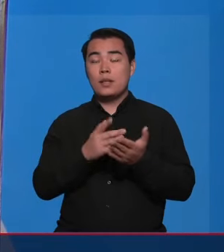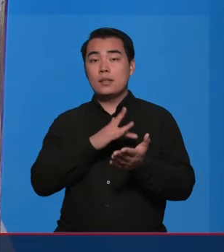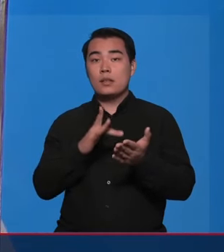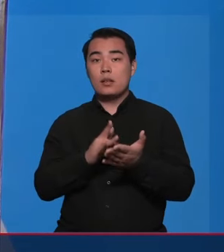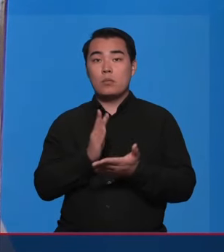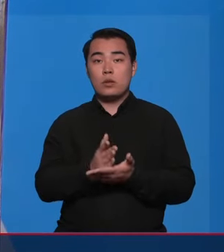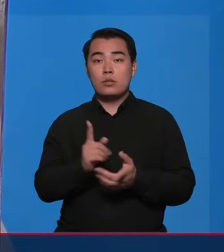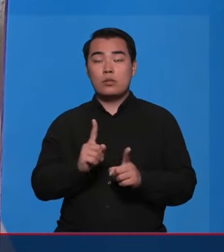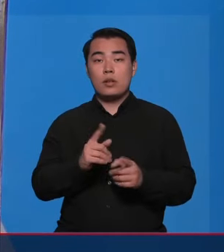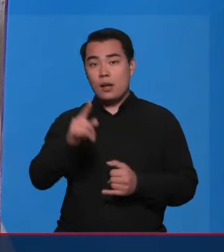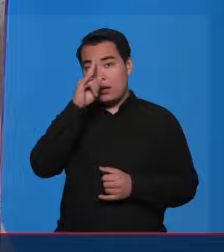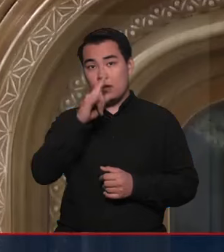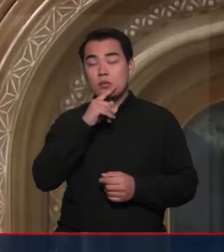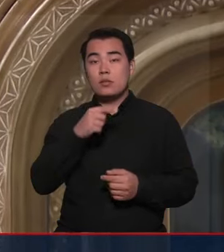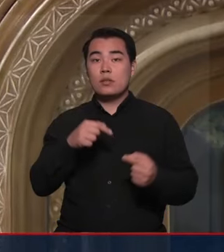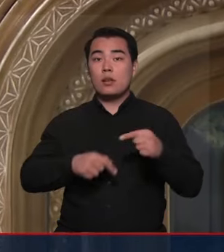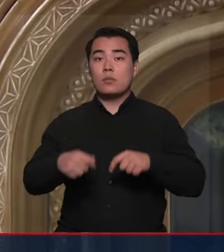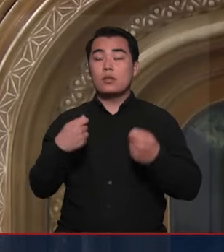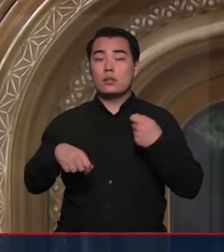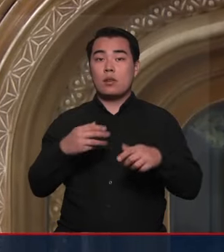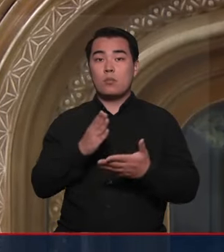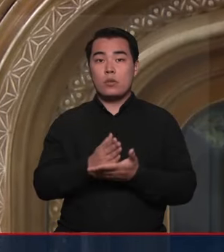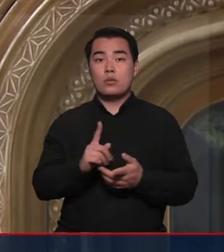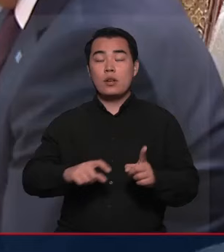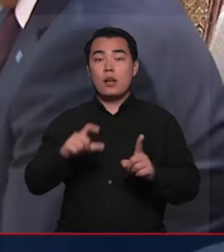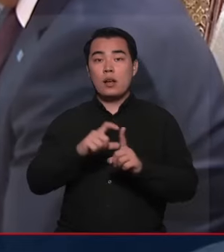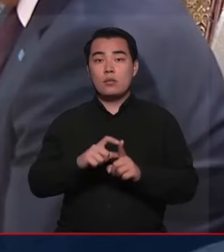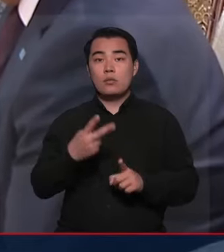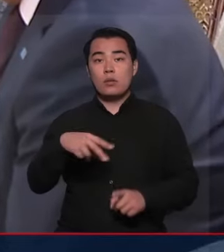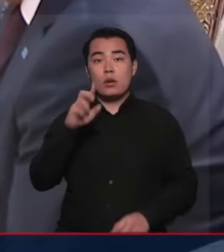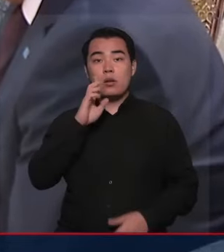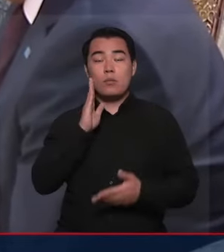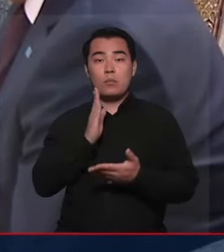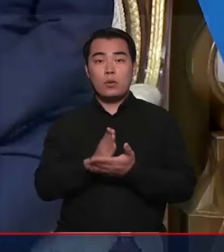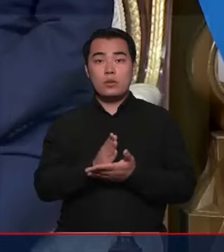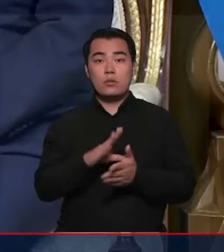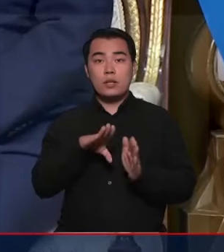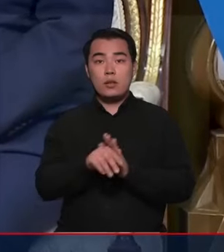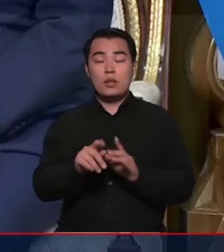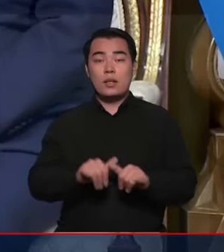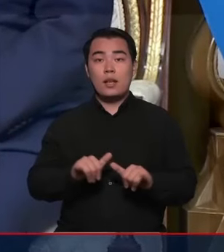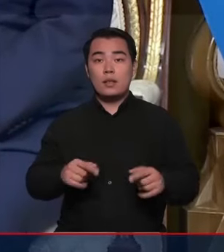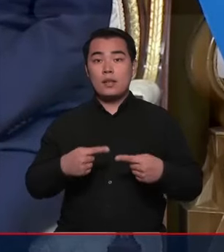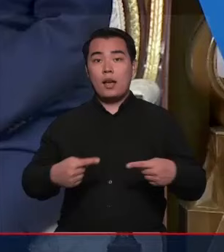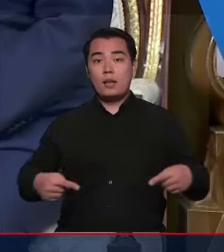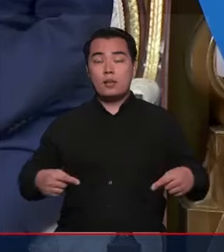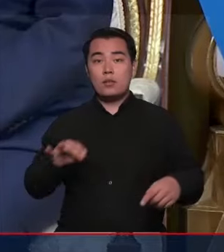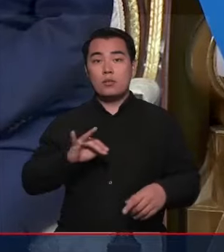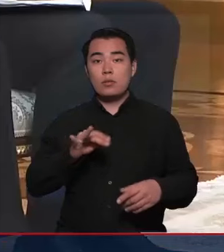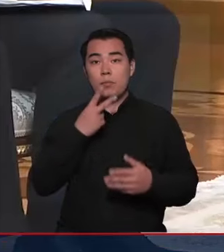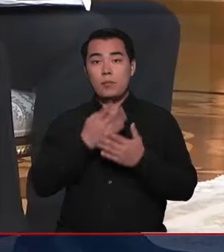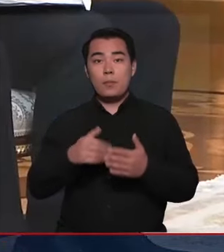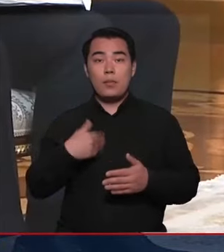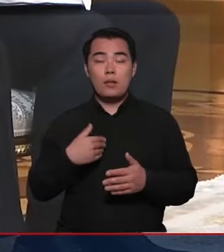что касается взаимной торговли. Я думаю, что правительства двух стран должны изыскивать различные источники, которые могли бы привести